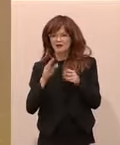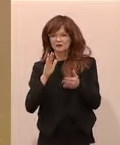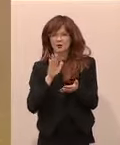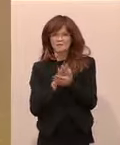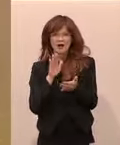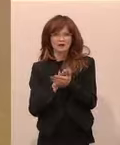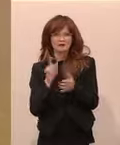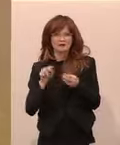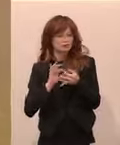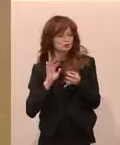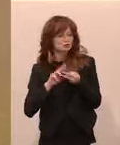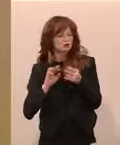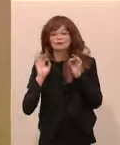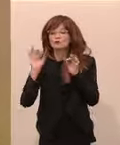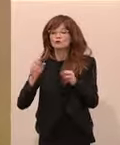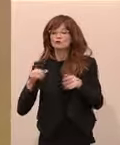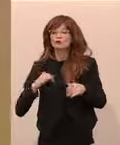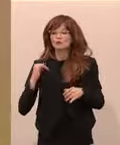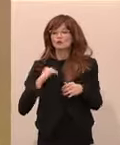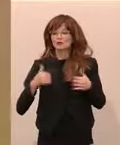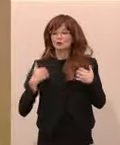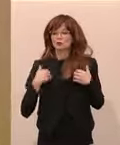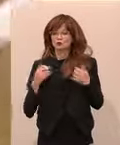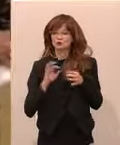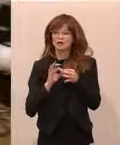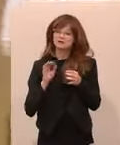Jugend und um unsere Zukunft geht.